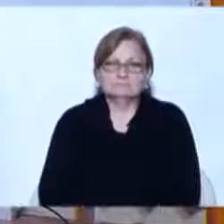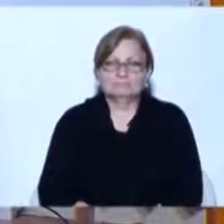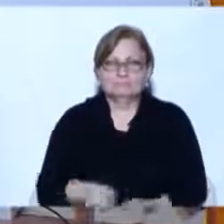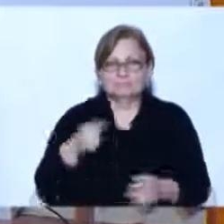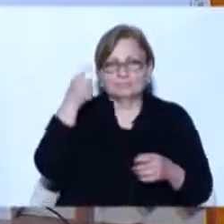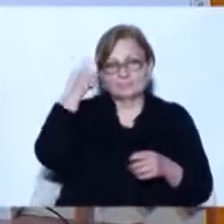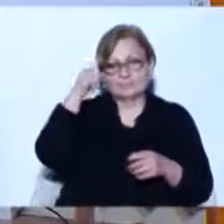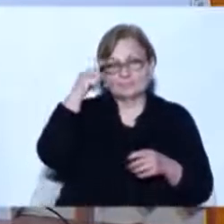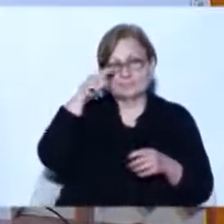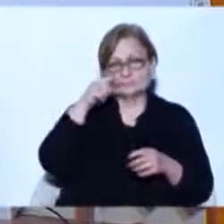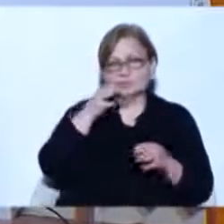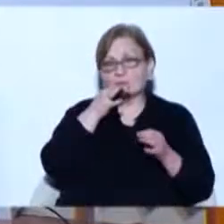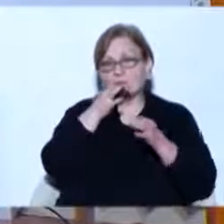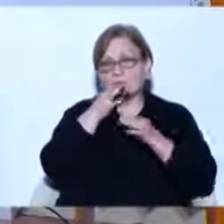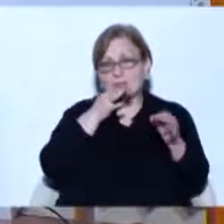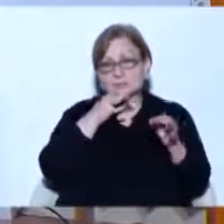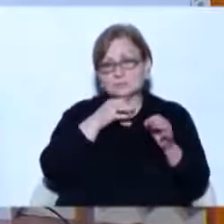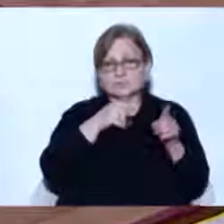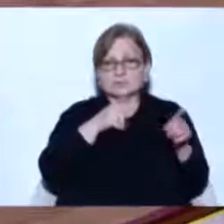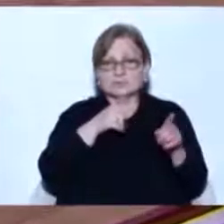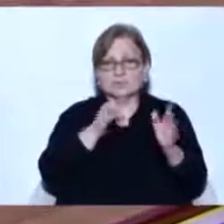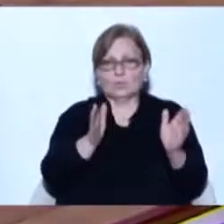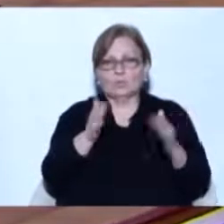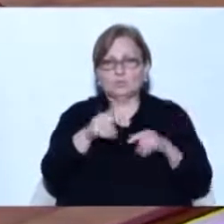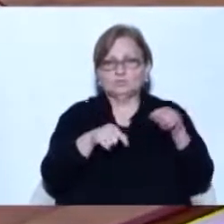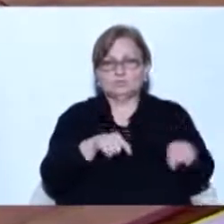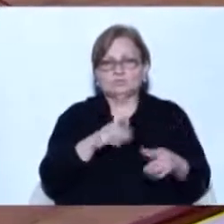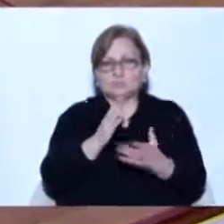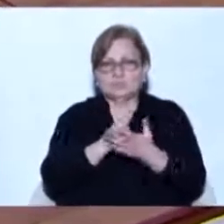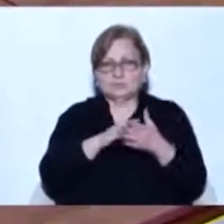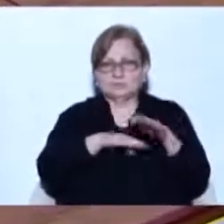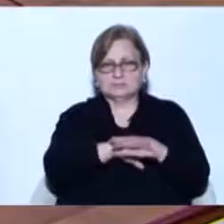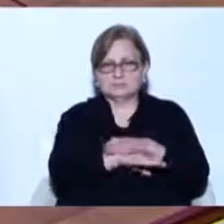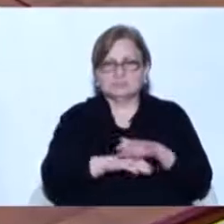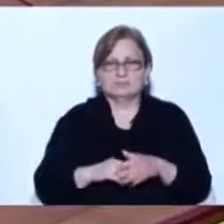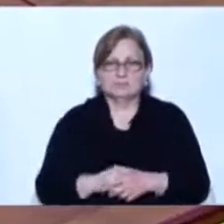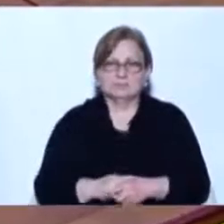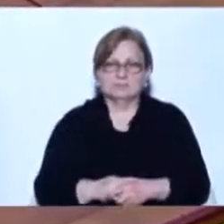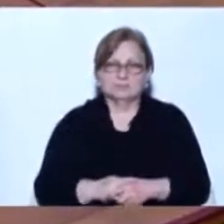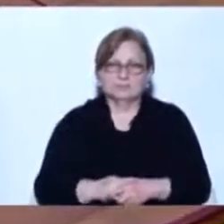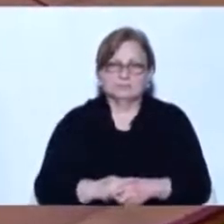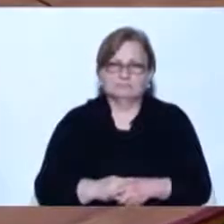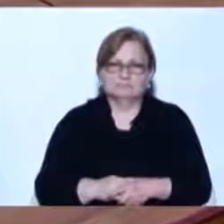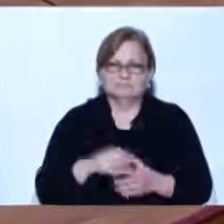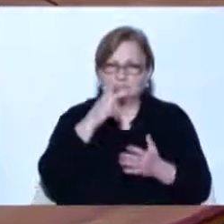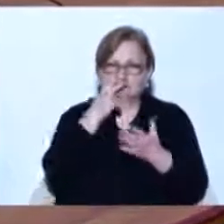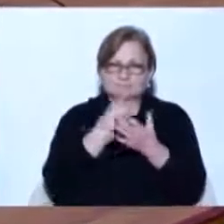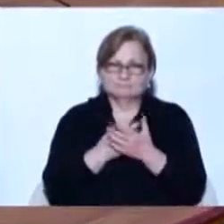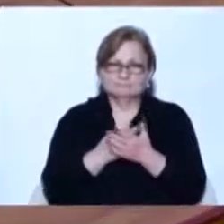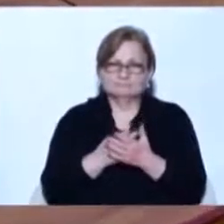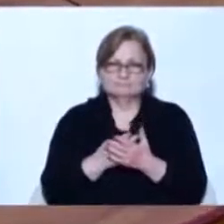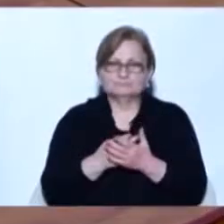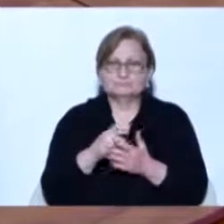გამოცანების პასუხი აი ამ პატარა ყუთში ინახება. და ნახოთ, აბა